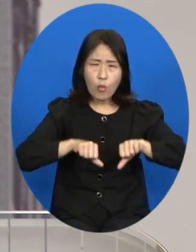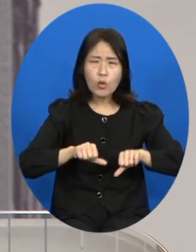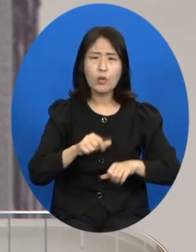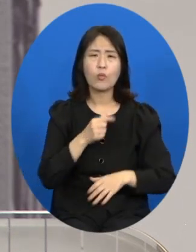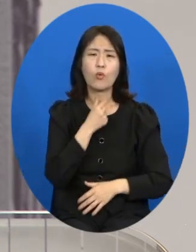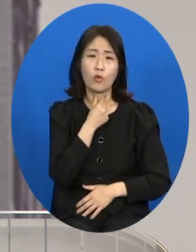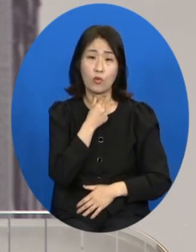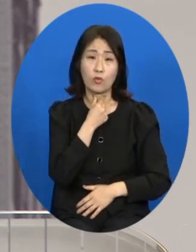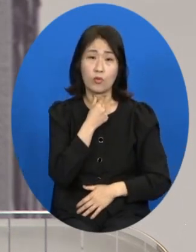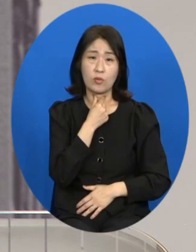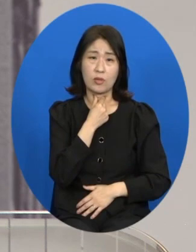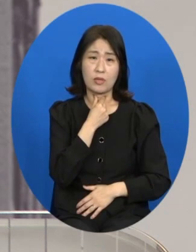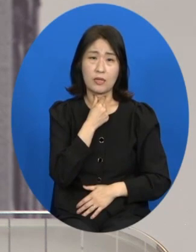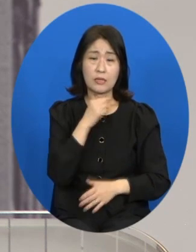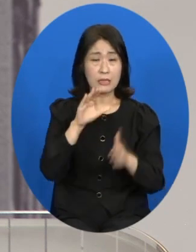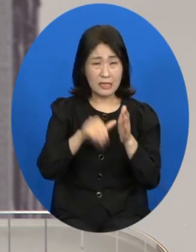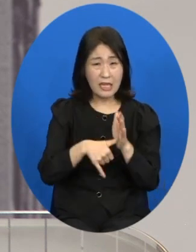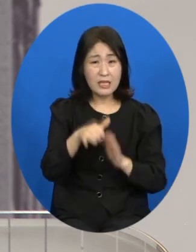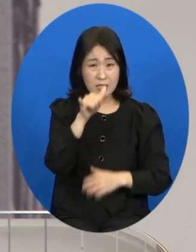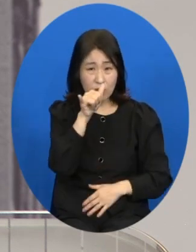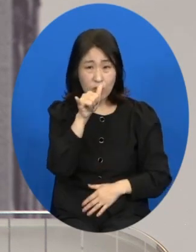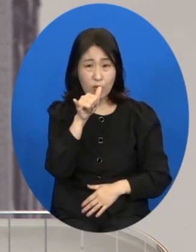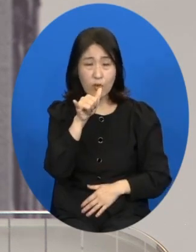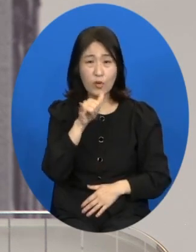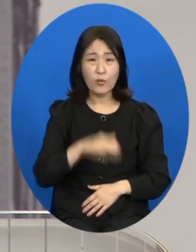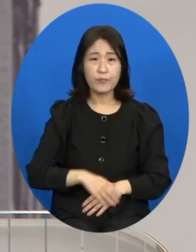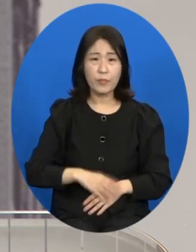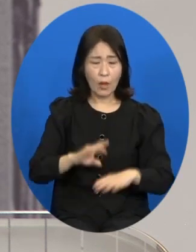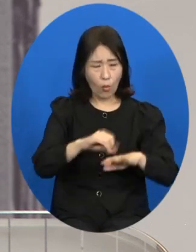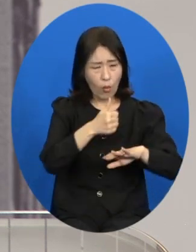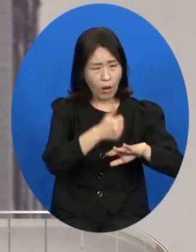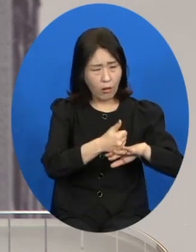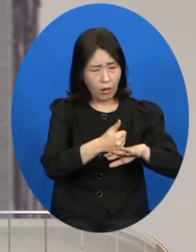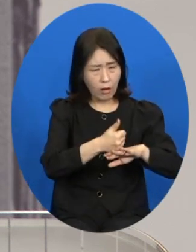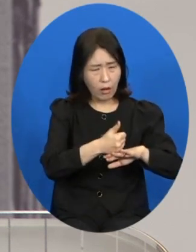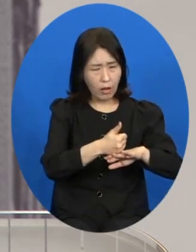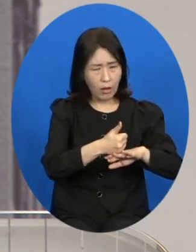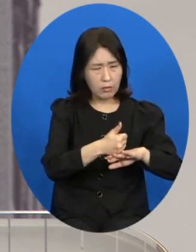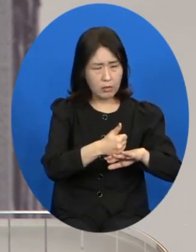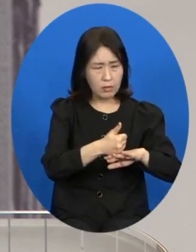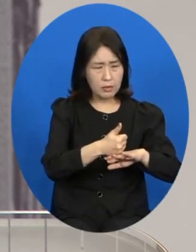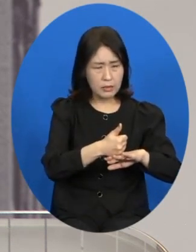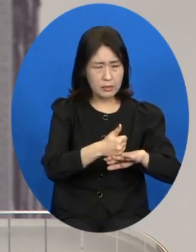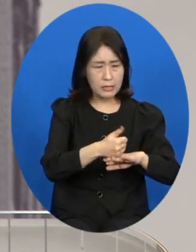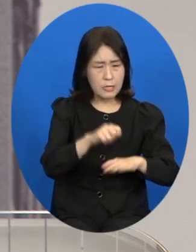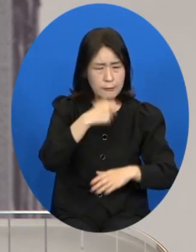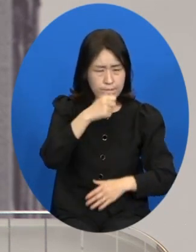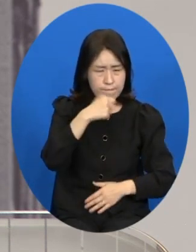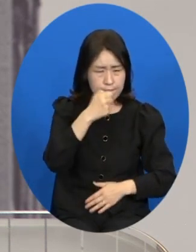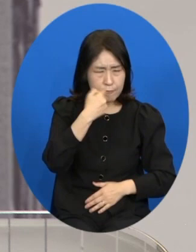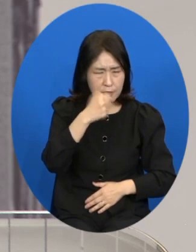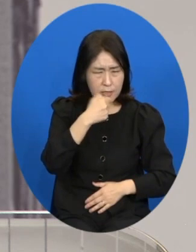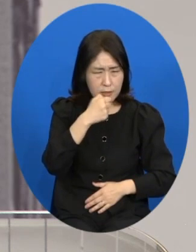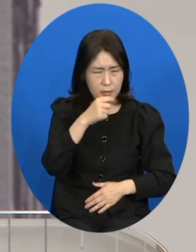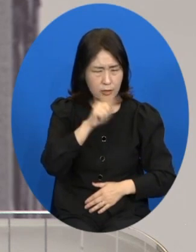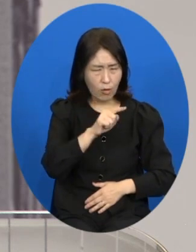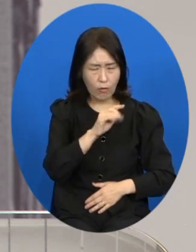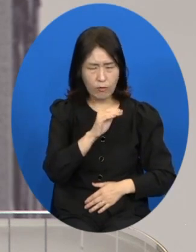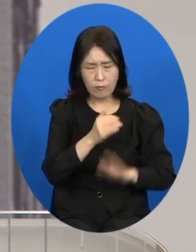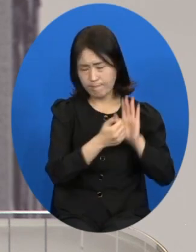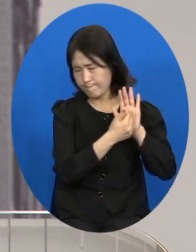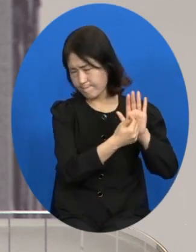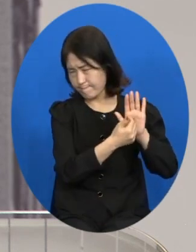초기에 왕의 음식을 먹어야 되는데이 부정한 음식이에요 거절했다가 혹시 죽으면 어떡하지 그러나 뜻을